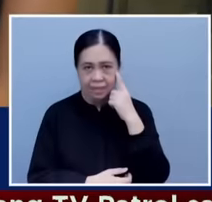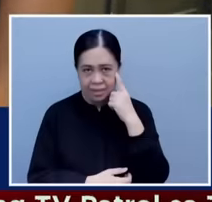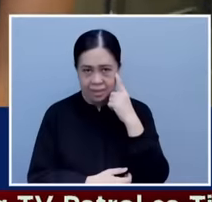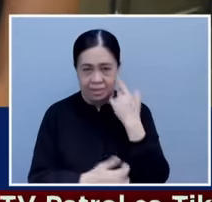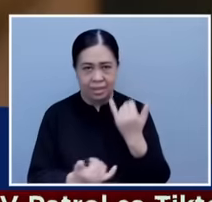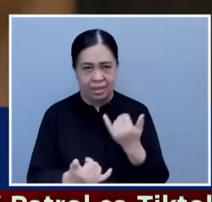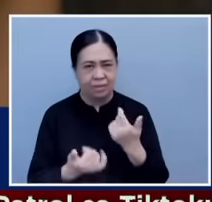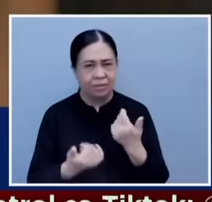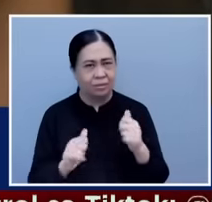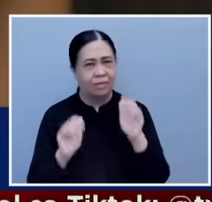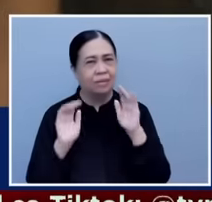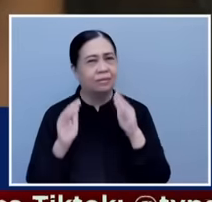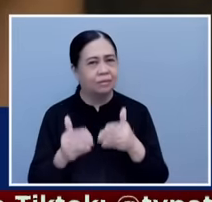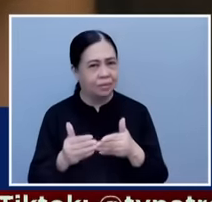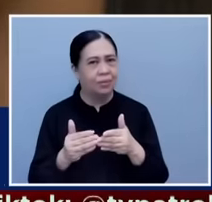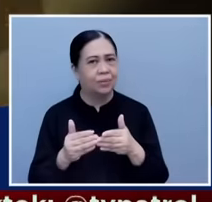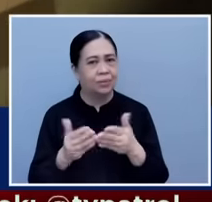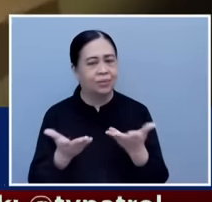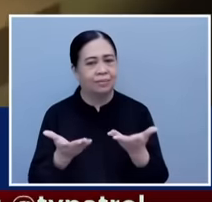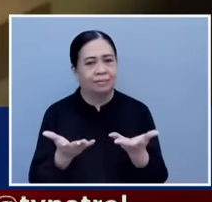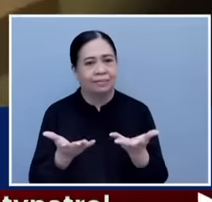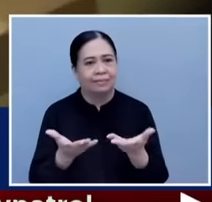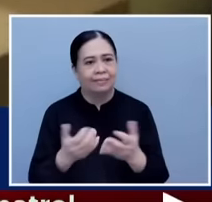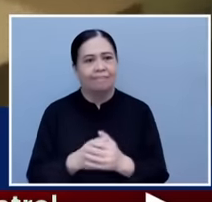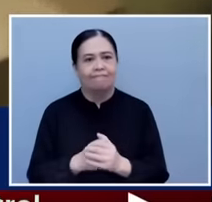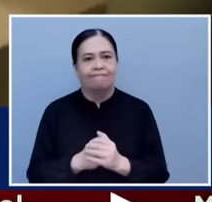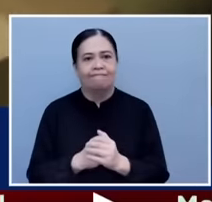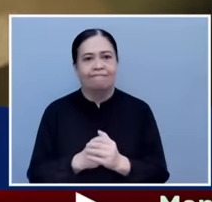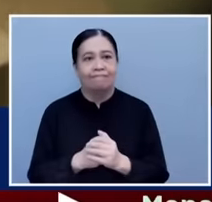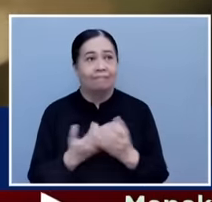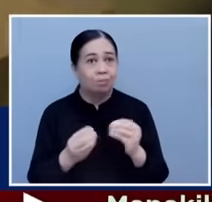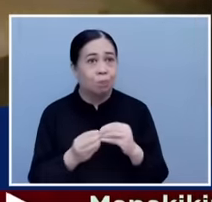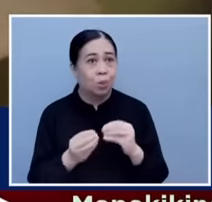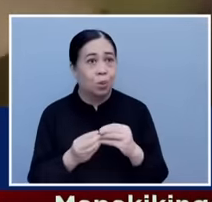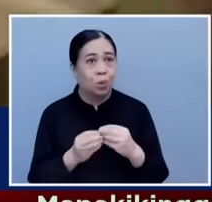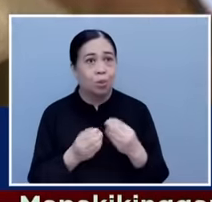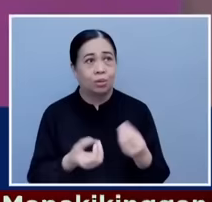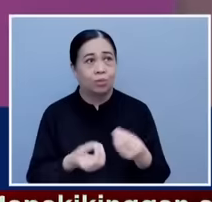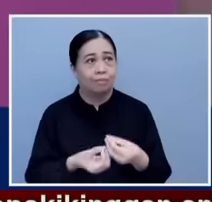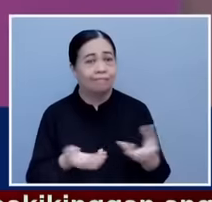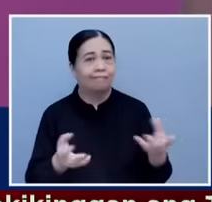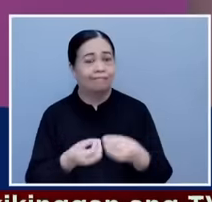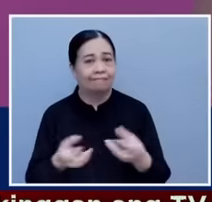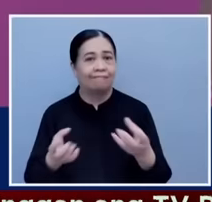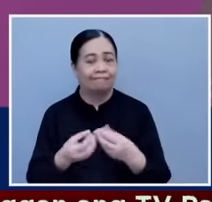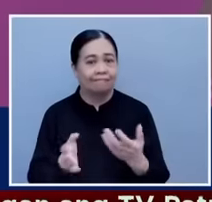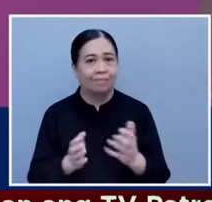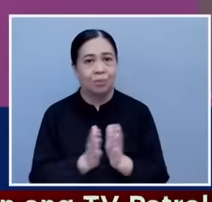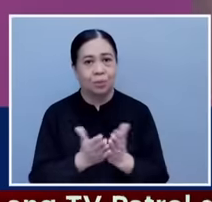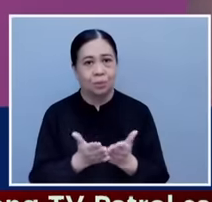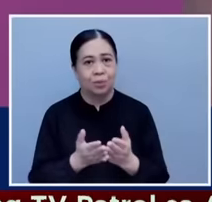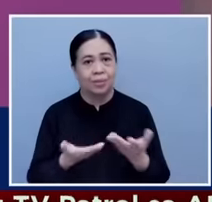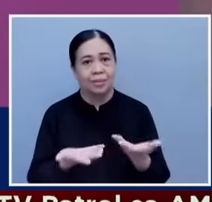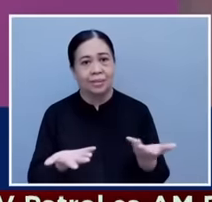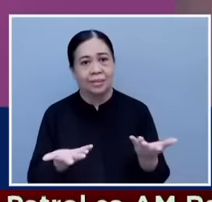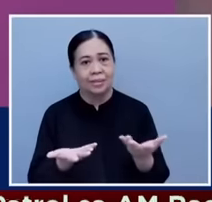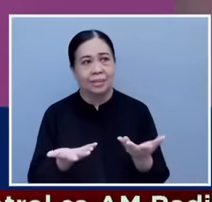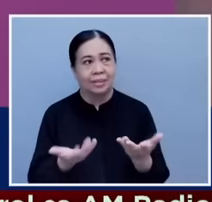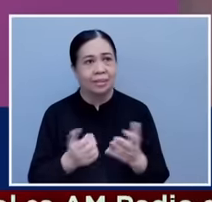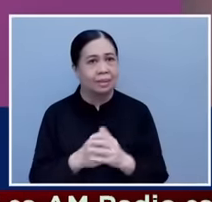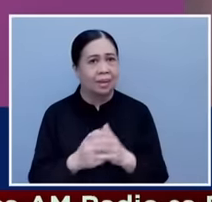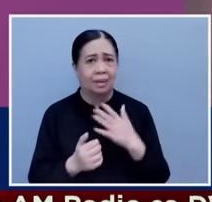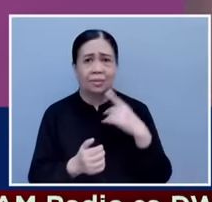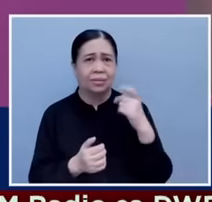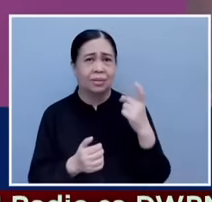we're just focusing on, you know, getting more copies out there. Ang dream